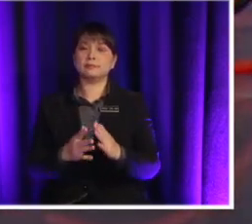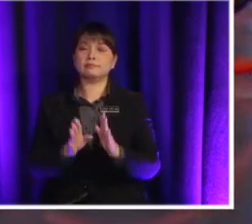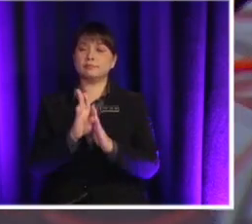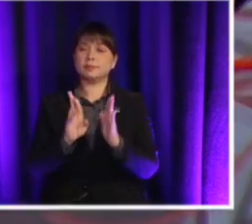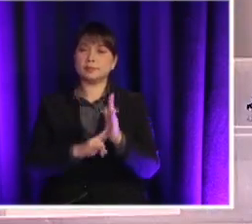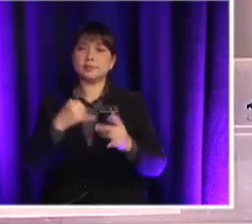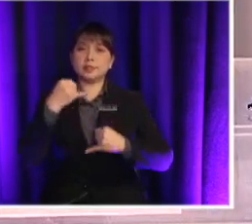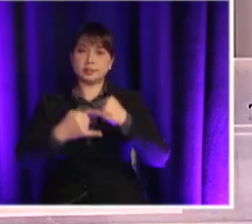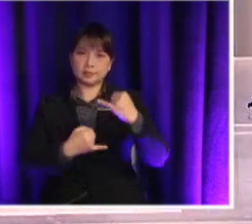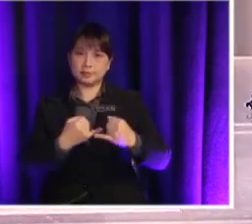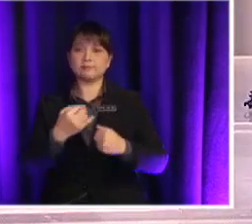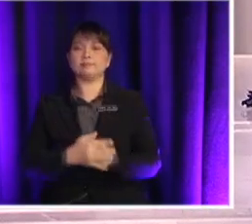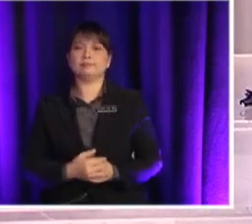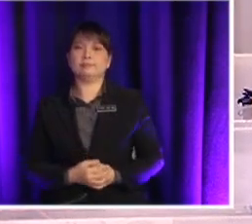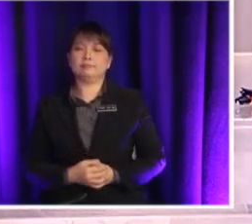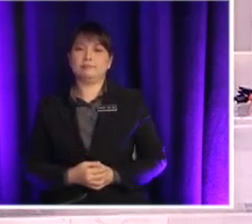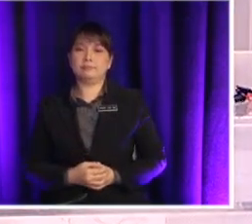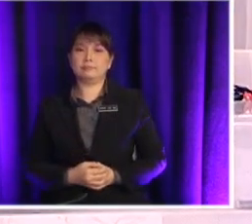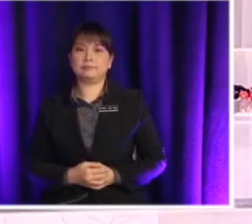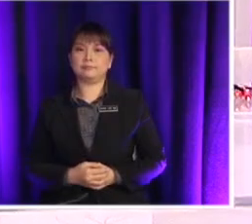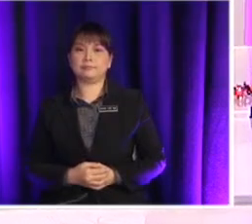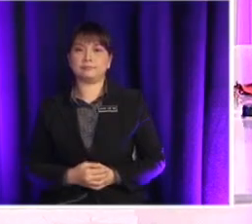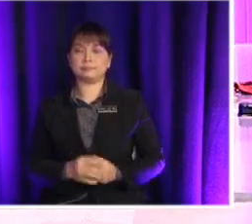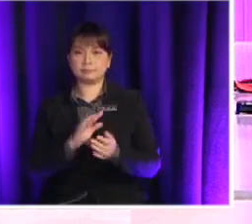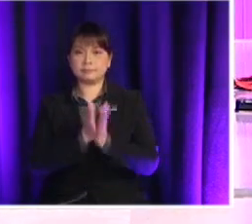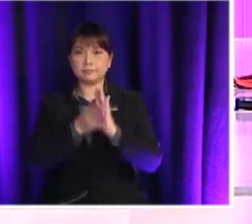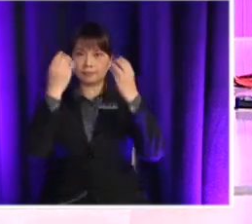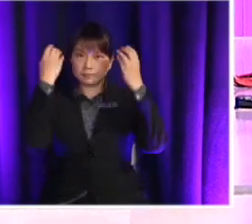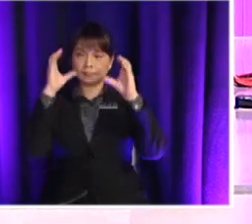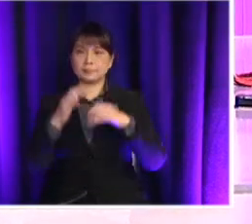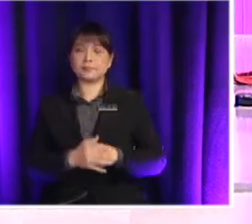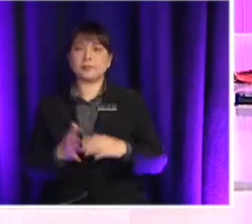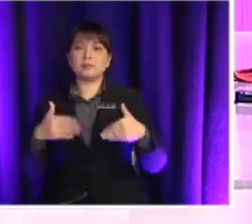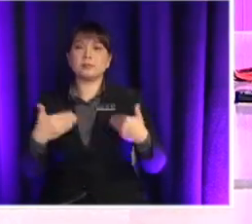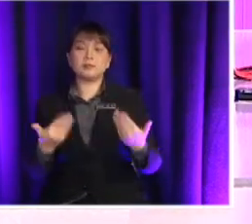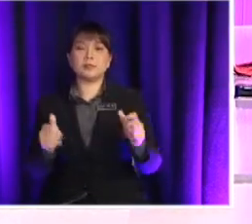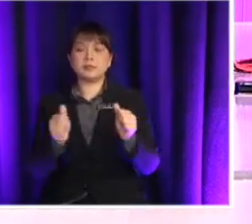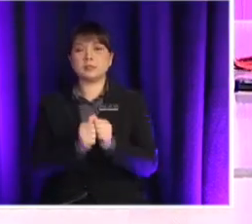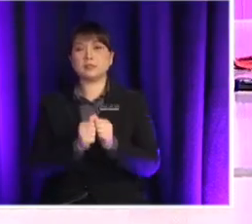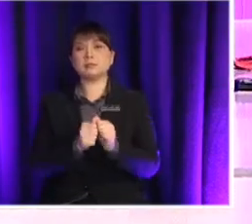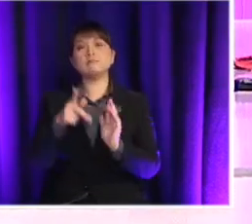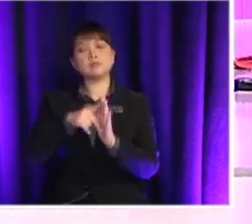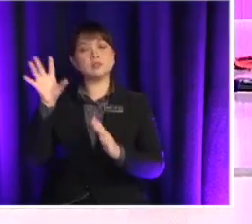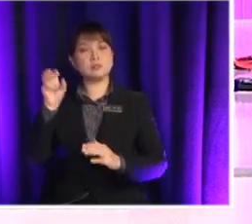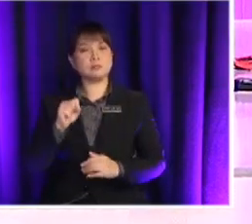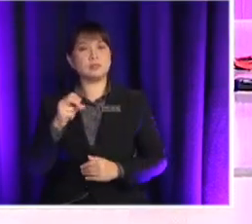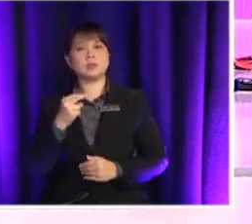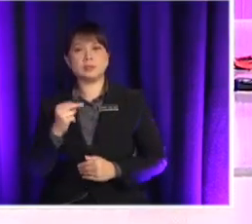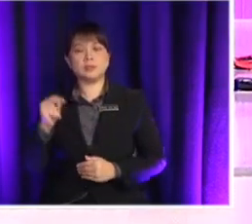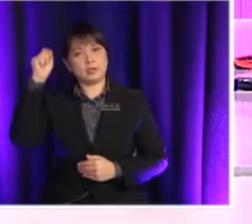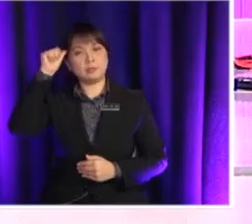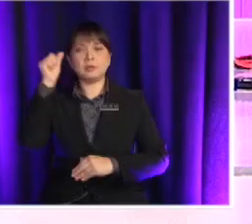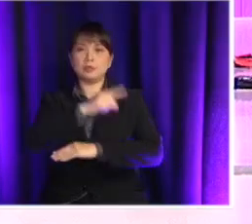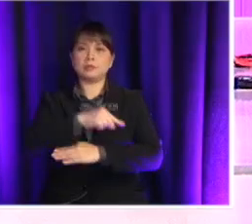terima kasih abang lampu kita kan. Okey. Jadi cikgu, bagaimana dengan prestasi keseluruhan pembelajaran saya pada hari ini